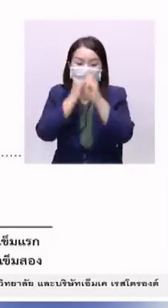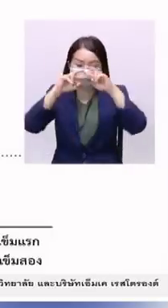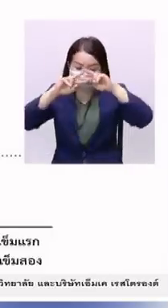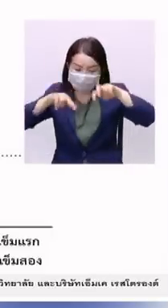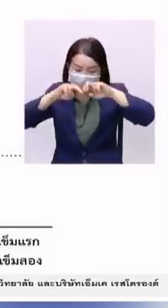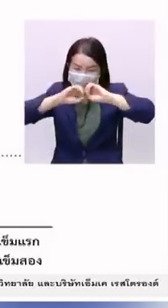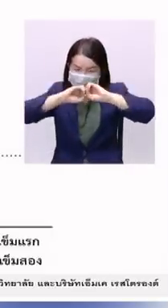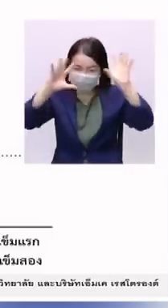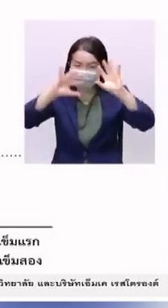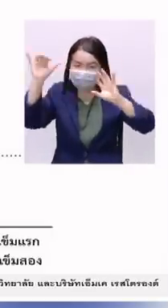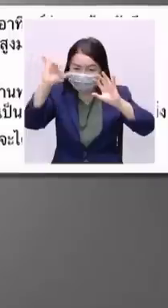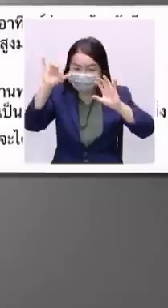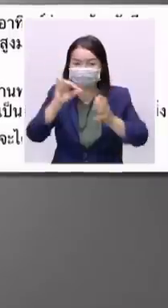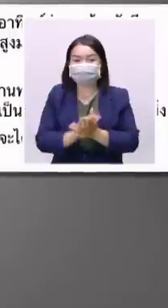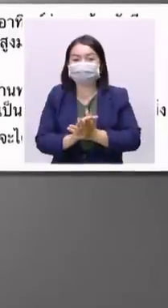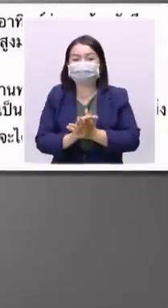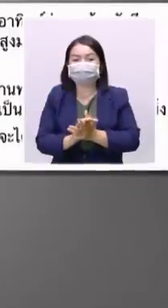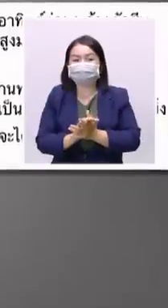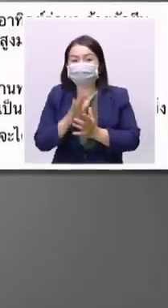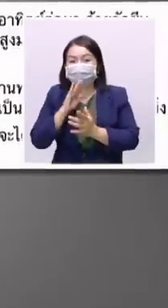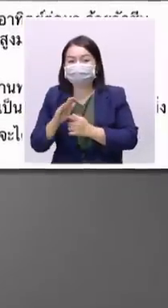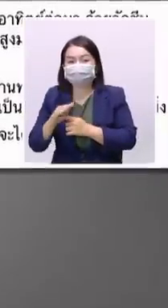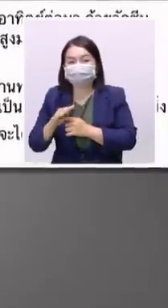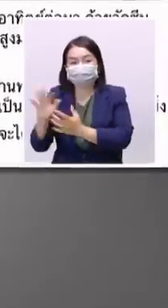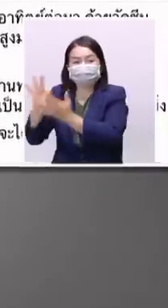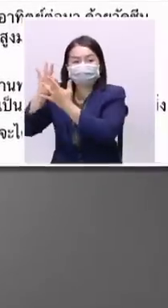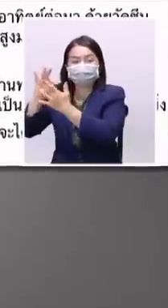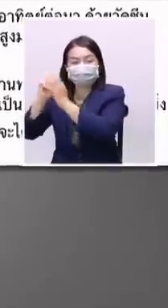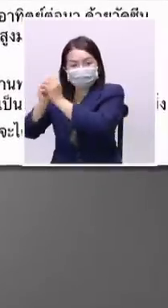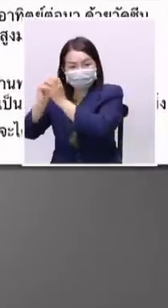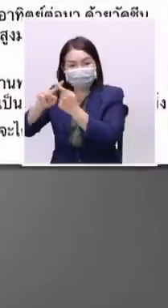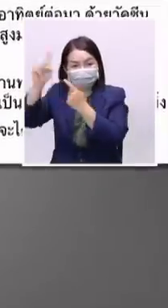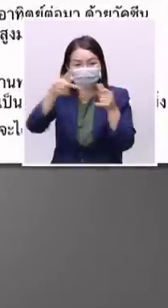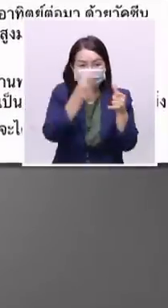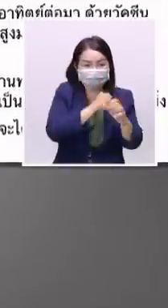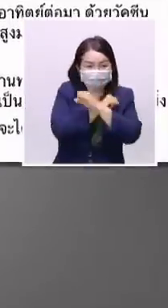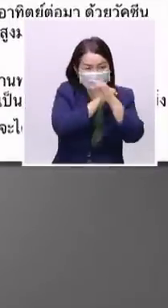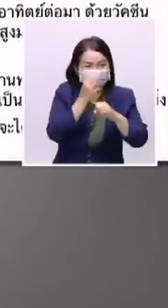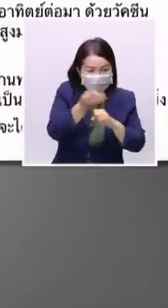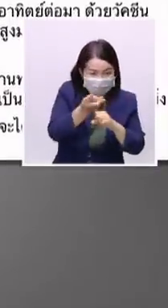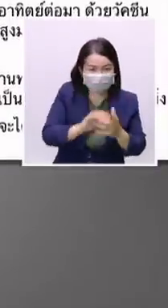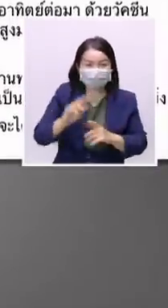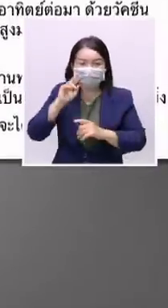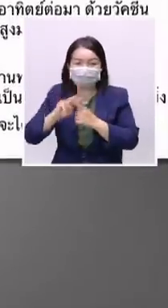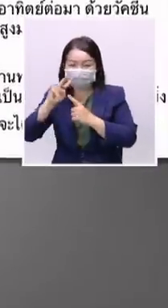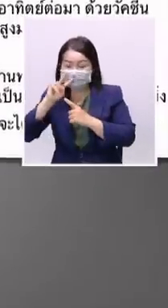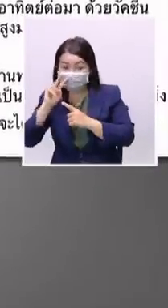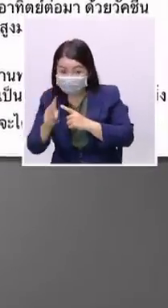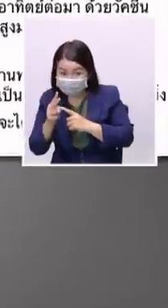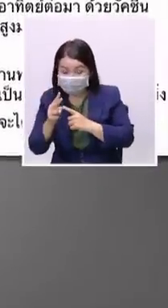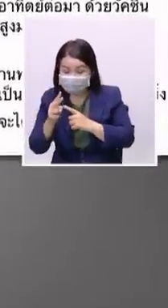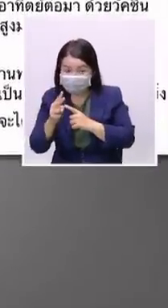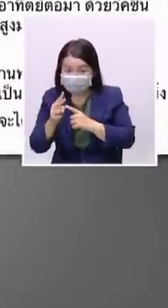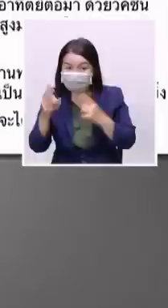การฉีดวัคซีนเปลี่ยนชนิดการค่ะในกรณีที่เกิดเหตุการฉีดวัคซีนต่างชนิดกันเนี่ยขอความกรุณาให้